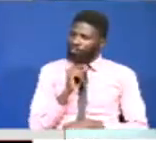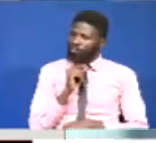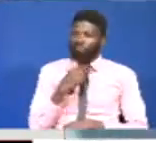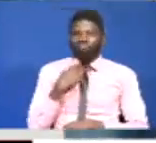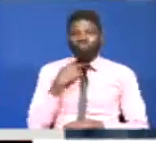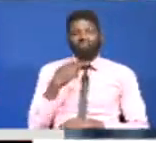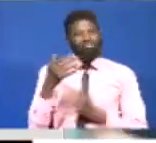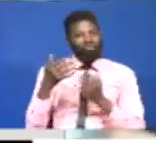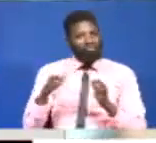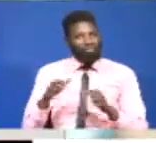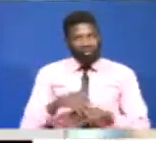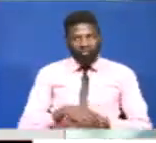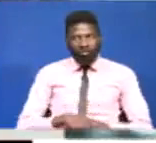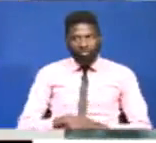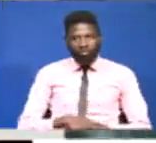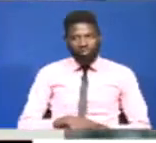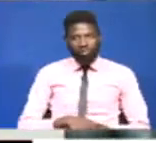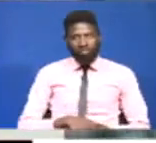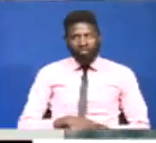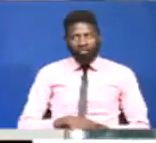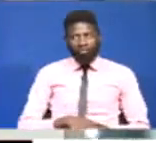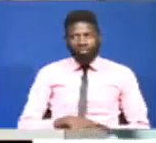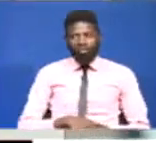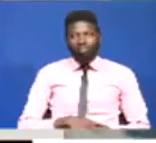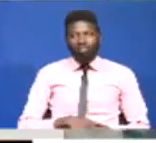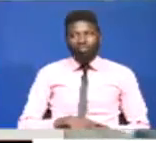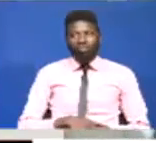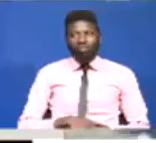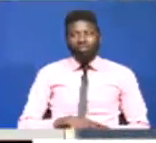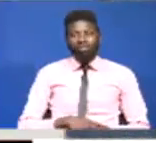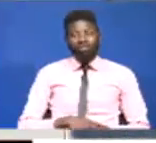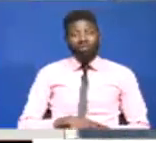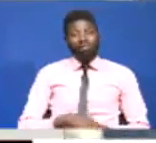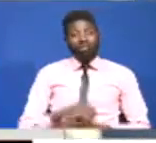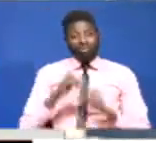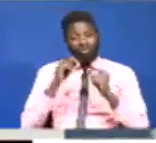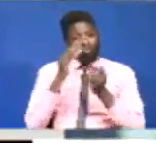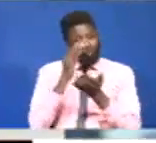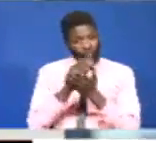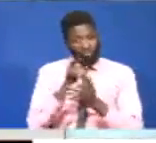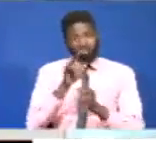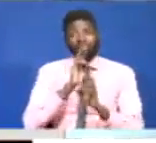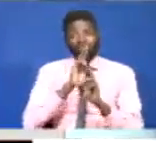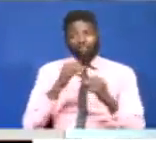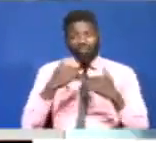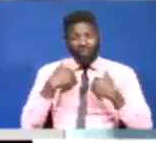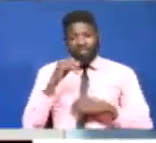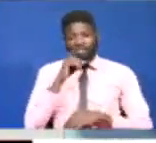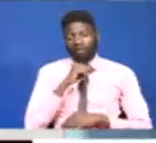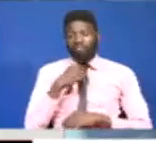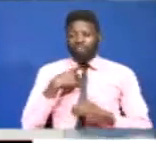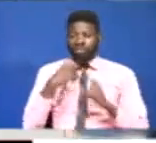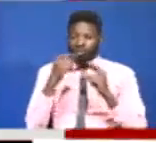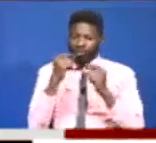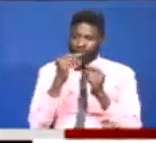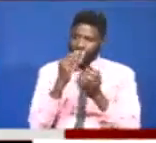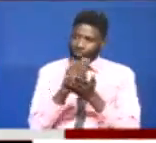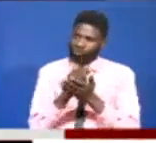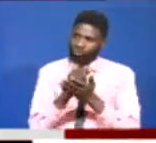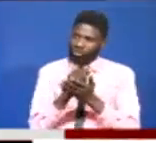vinaripotiwa. Bado na ni kweli, mimi sitaki kusema nyinyi wenyewe mumepata hizo maripoti, lakini niseme hivi ya kwamba